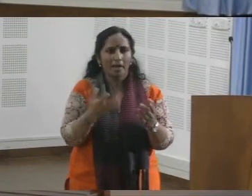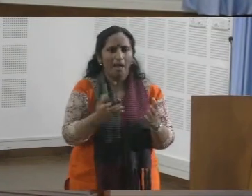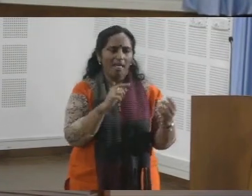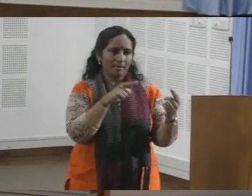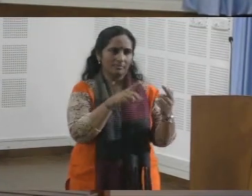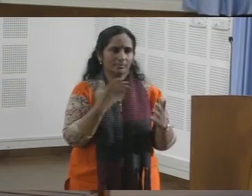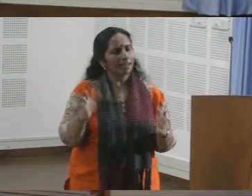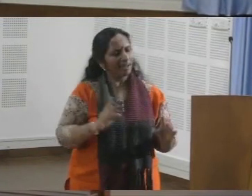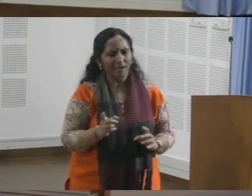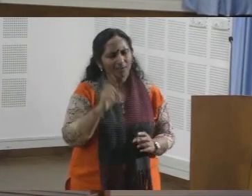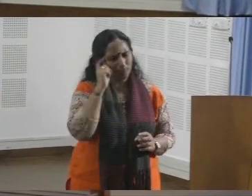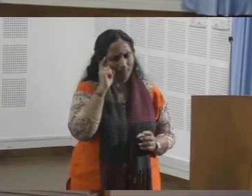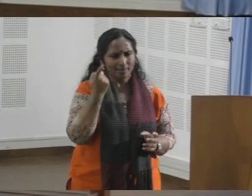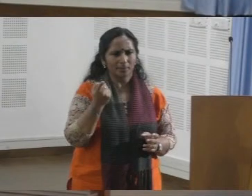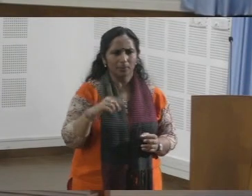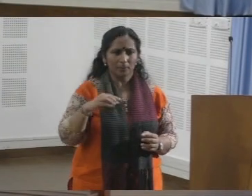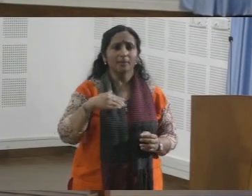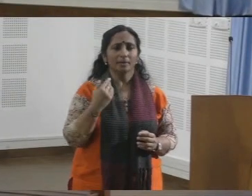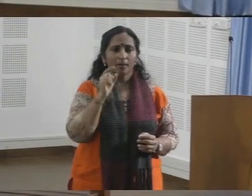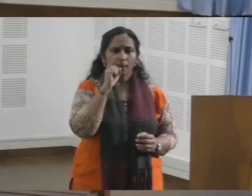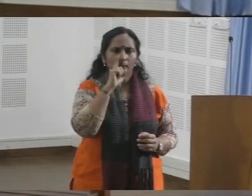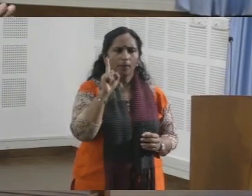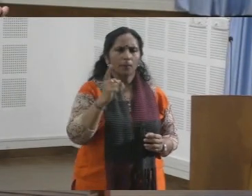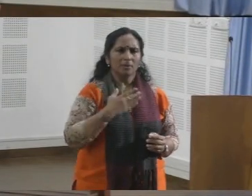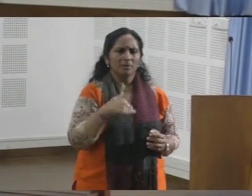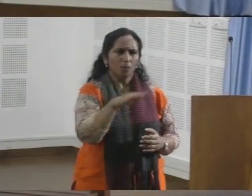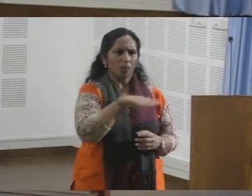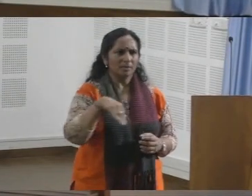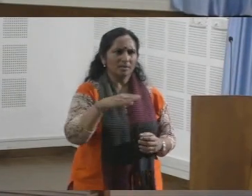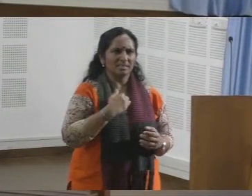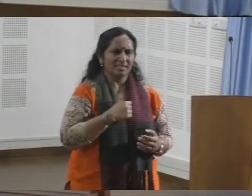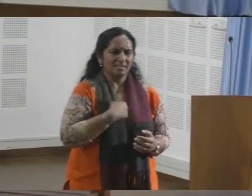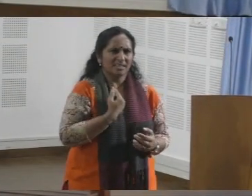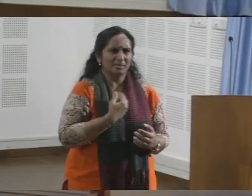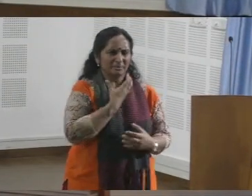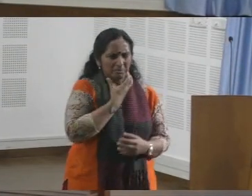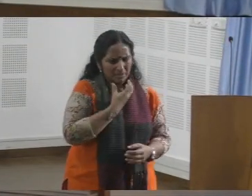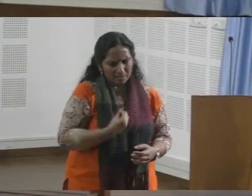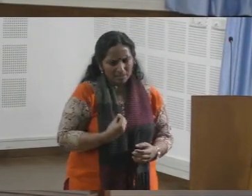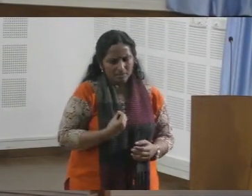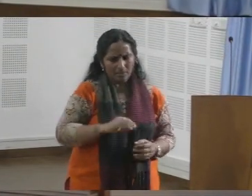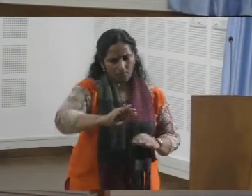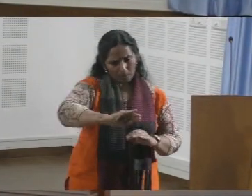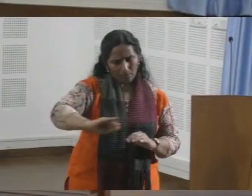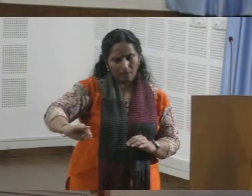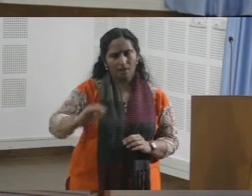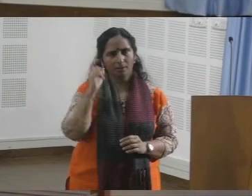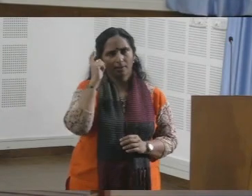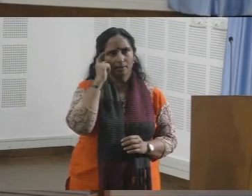എന്നെ ഒരുപാട് വിഷമിപ്പിക്കുന്നുണ്ട് എന്നുള്ളത് എനിക്ക് തന്നെ മനസ്സിലായി. അപ്പം ഞാൻ പിന്നെ കുറച്ച് ഡിസ്റ്റൻസ് കീപ്പ് ചെയ്യാൻ തുടങ്ങി. എവിടെയാണോ